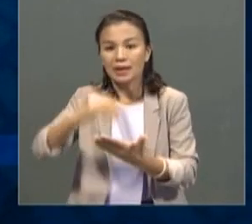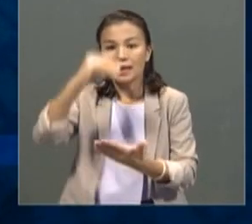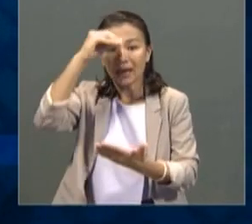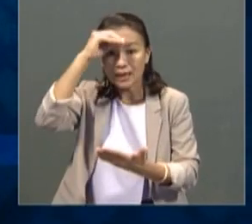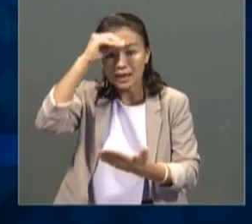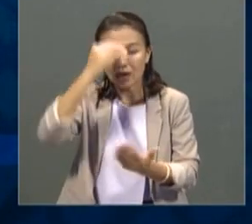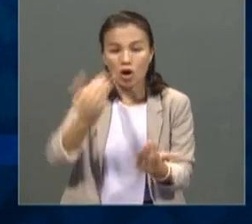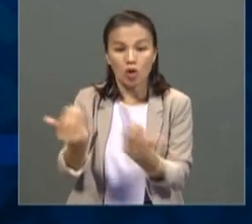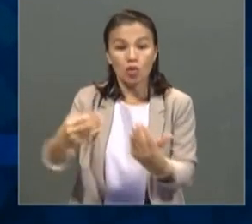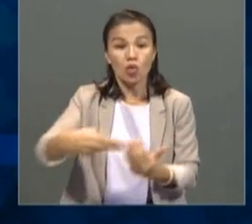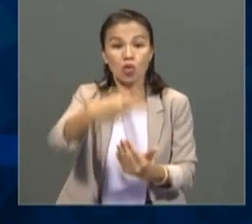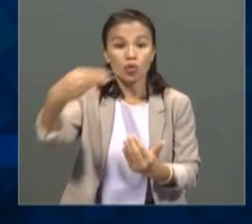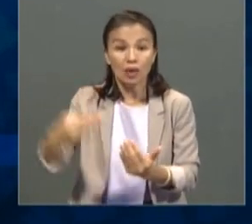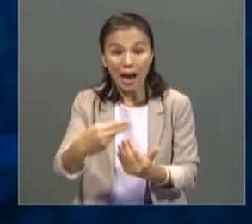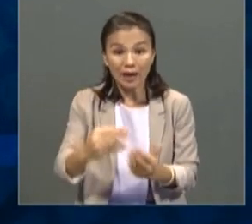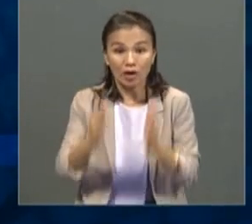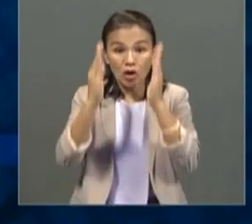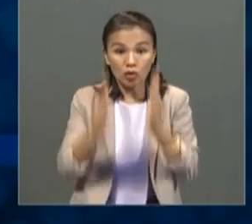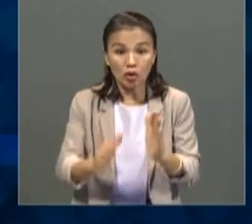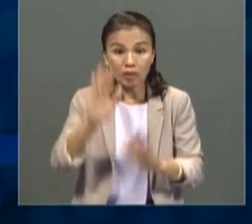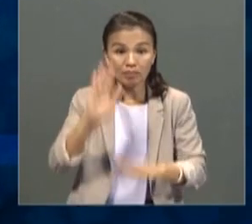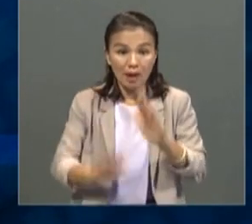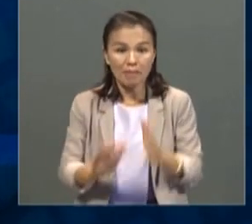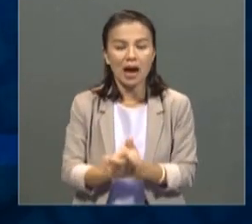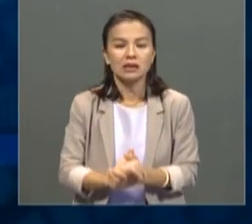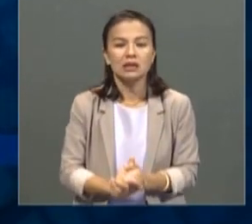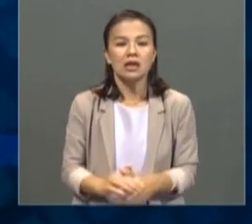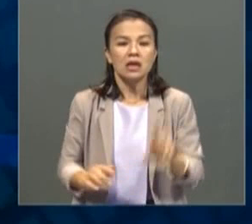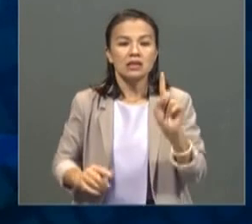အခုကျွန်တော်ပြောချင်တာအခုဒီဝ